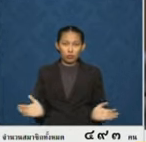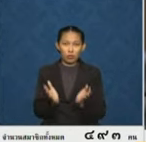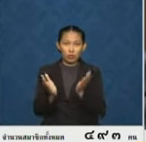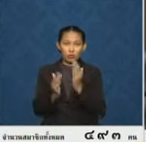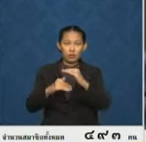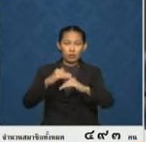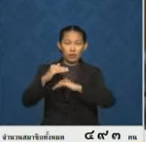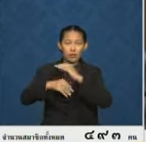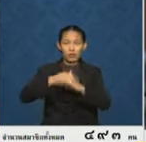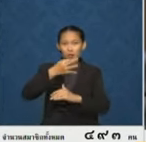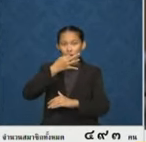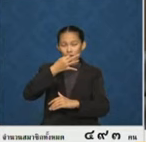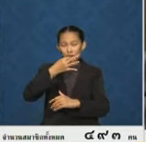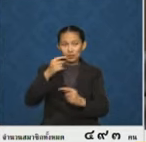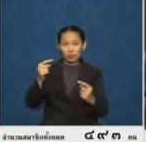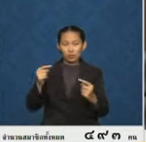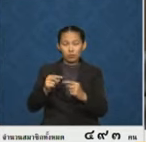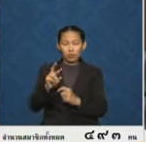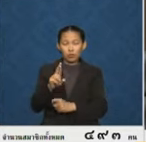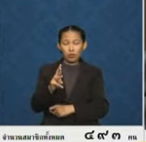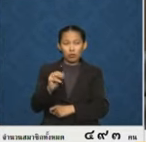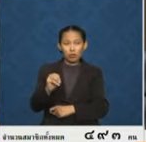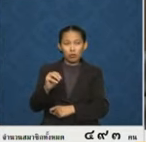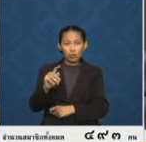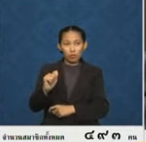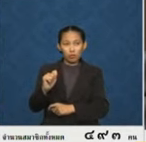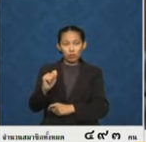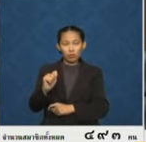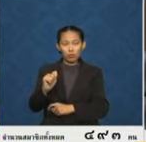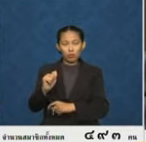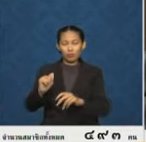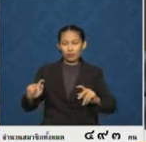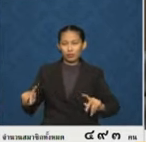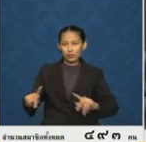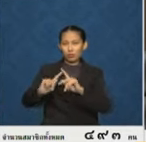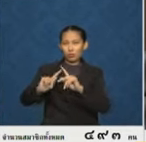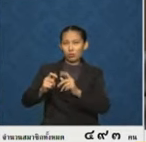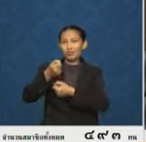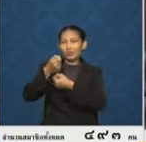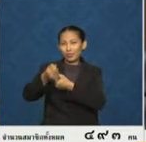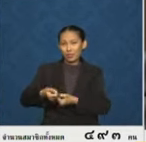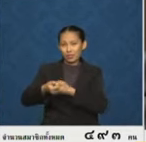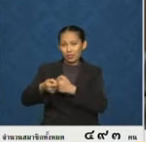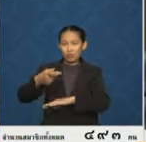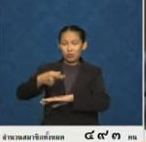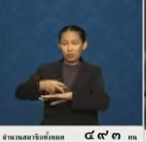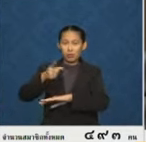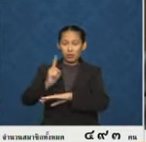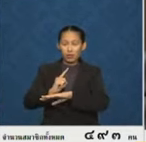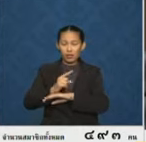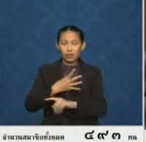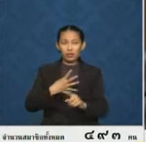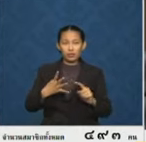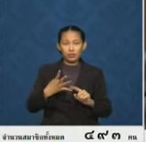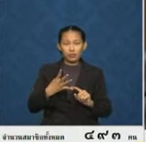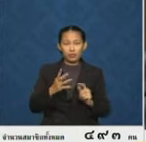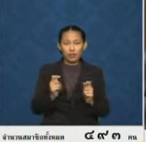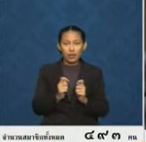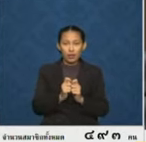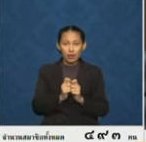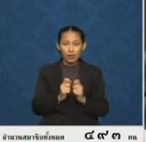พัฒนาอาชีพประกอบด้วยรัฐมนตรีว่าการกระทรวงเกษตรเป็นประธาน 4คณะ